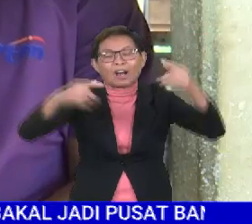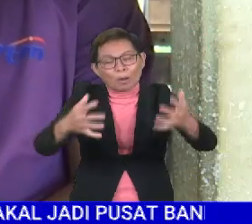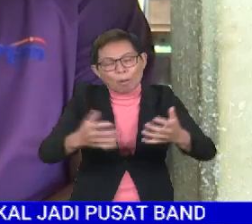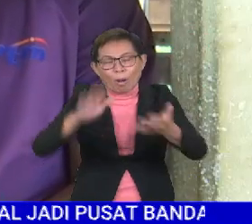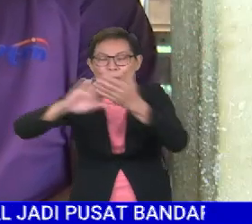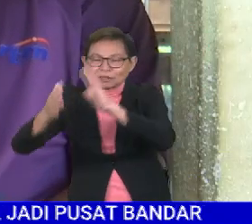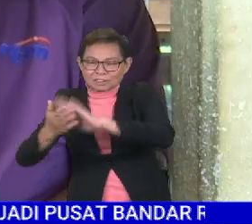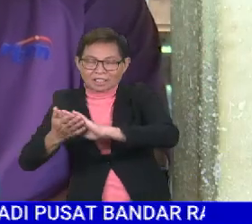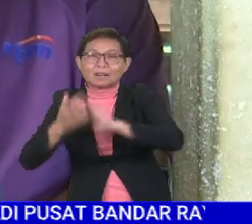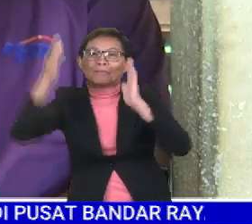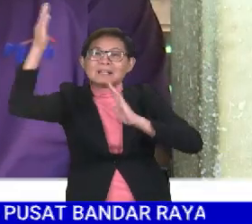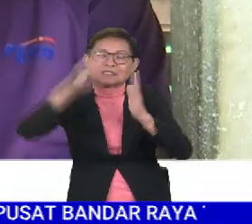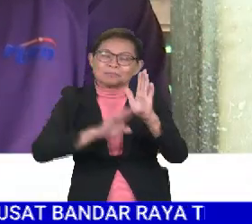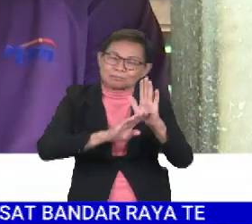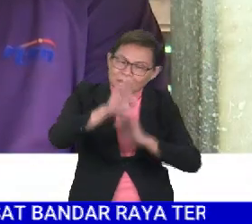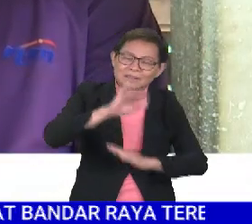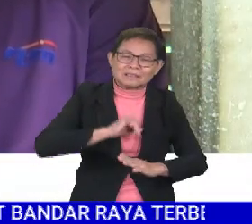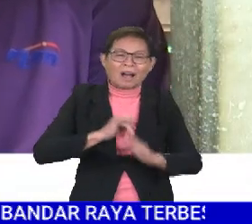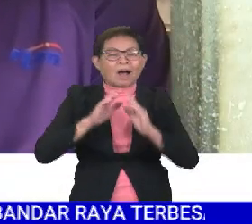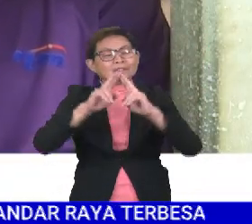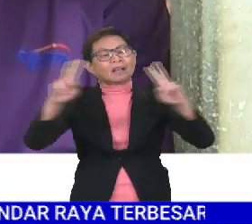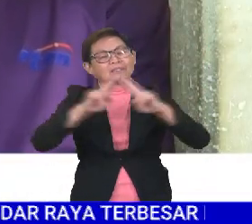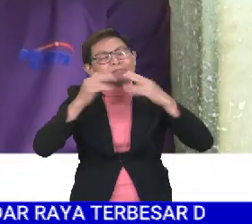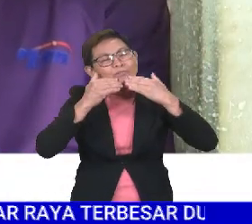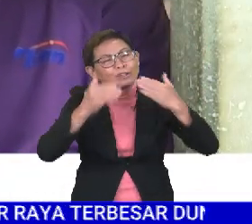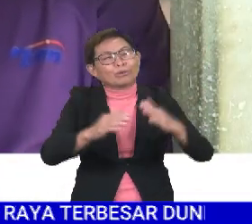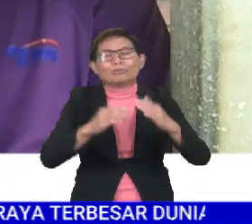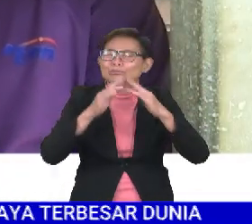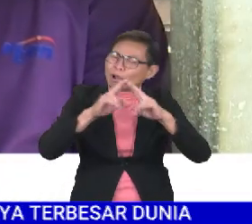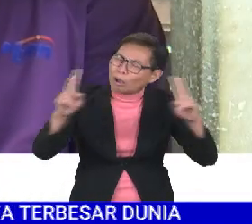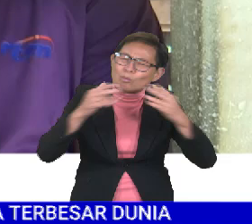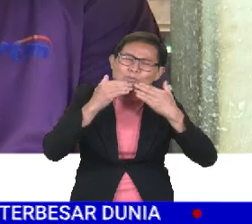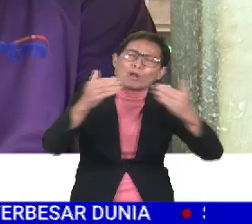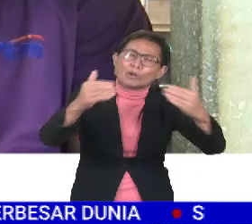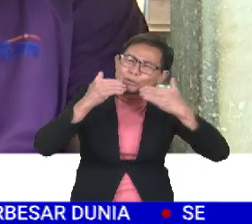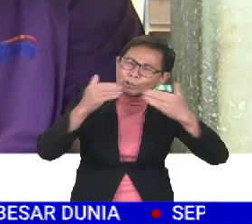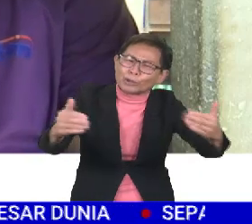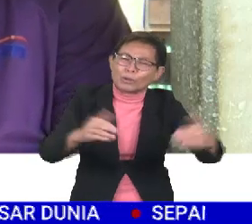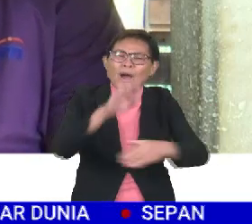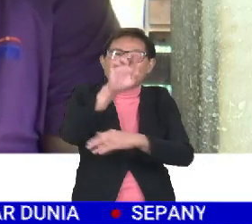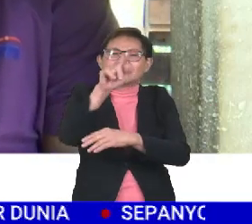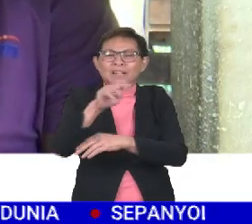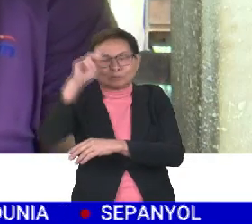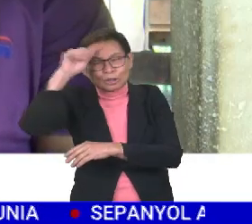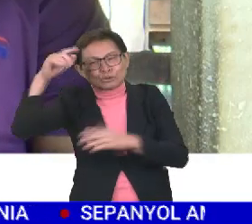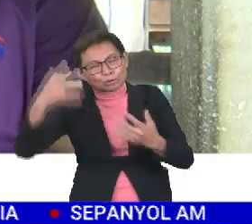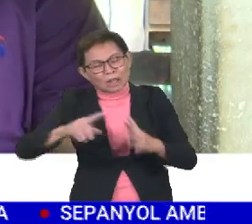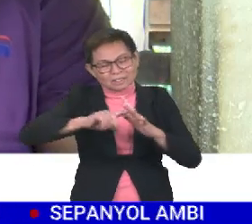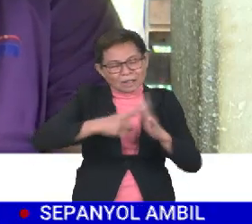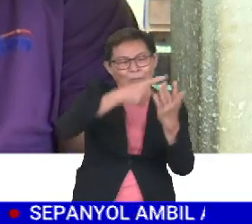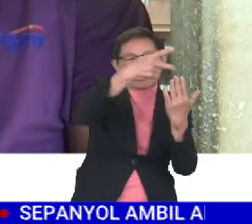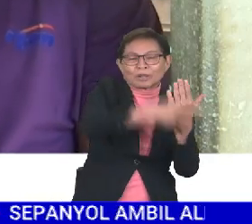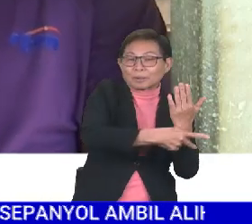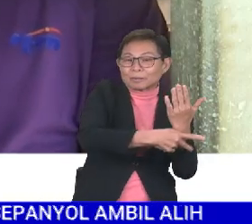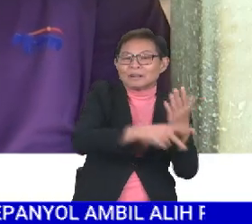masyarakat Malaysia Madani. Jadi saya amat berterima kasih kepada warga RTM Terengganu yang telah memulakan